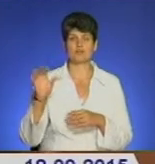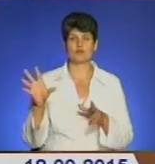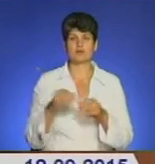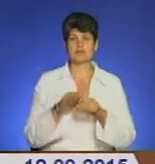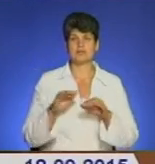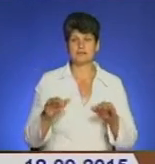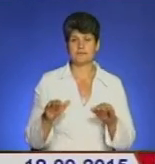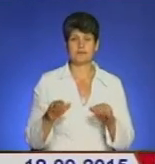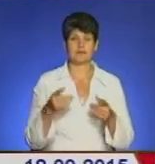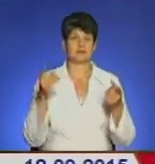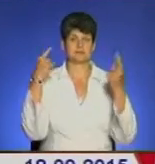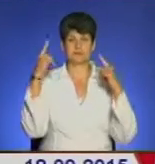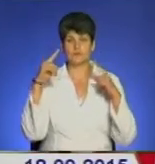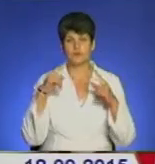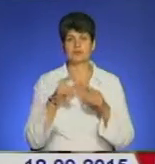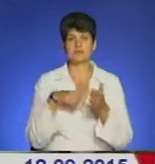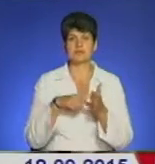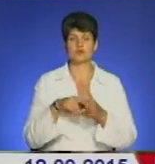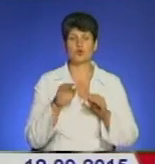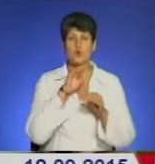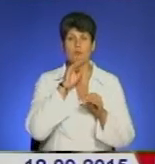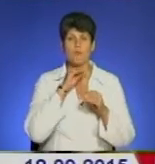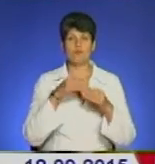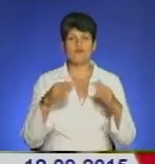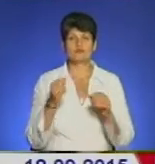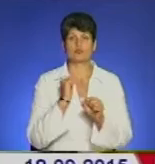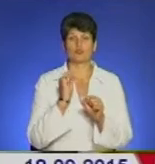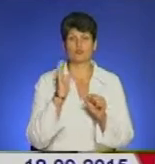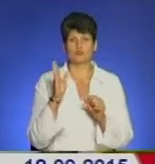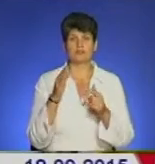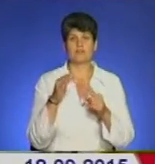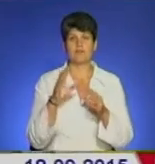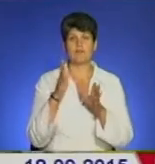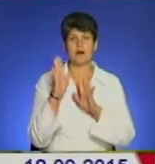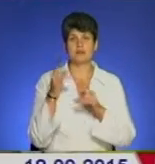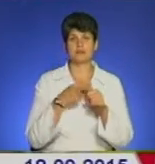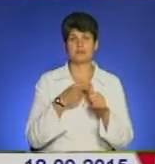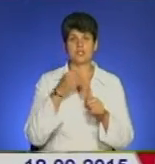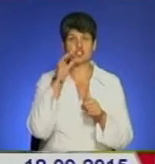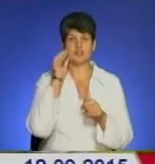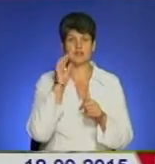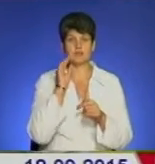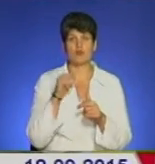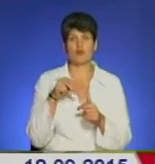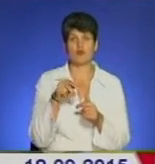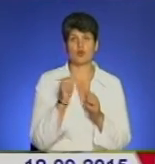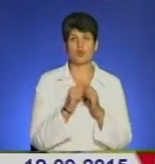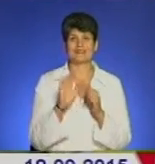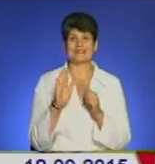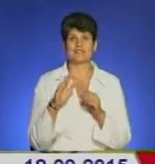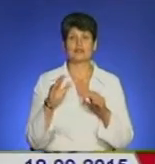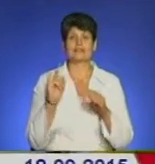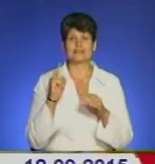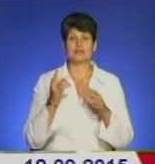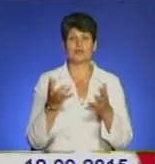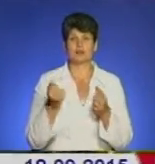Імпровізоване містечко професій розгорнуть у Тернополі цієї неділі у парку імені Тараса Шевченка. При вході кожна дитина отримає паспорт,